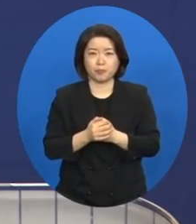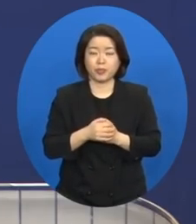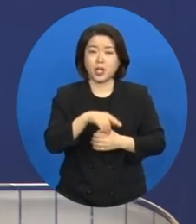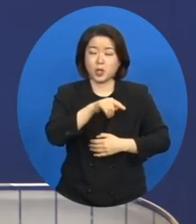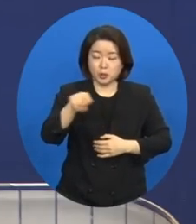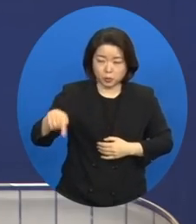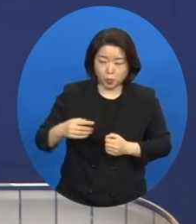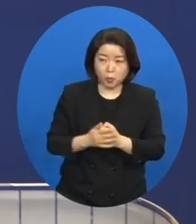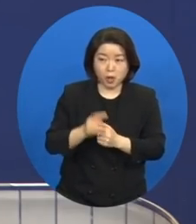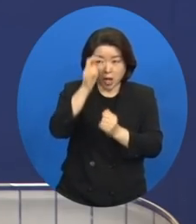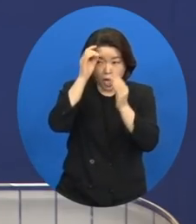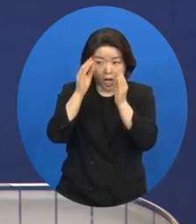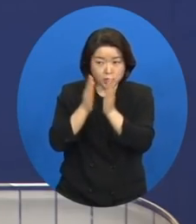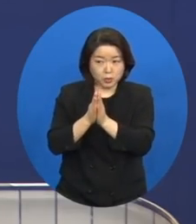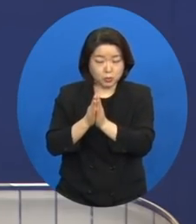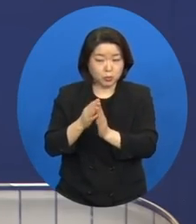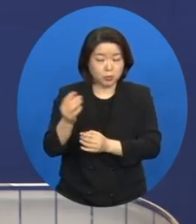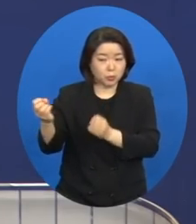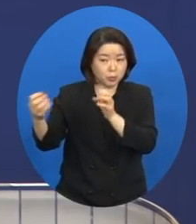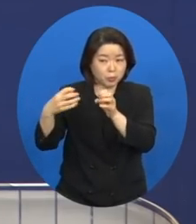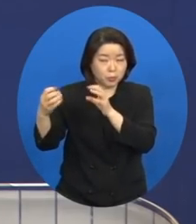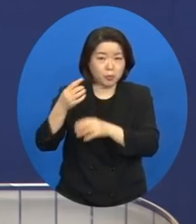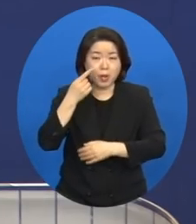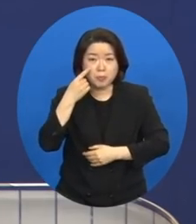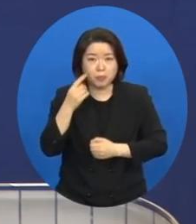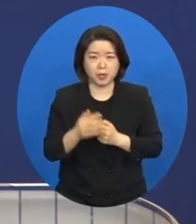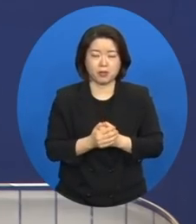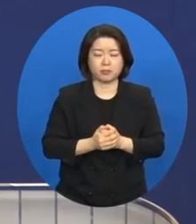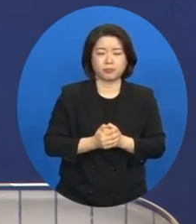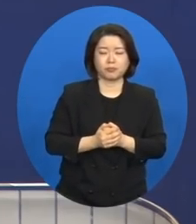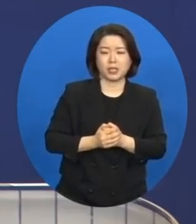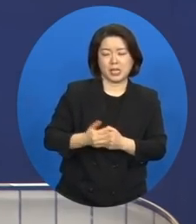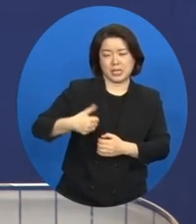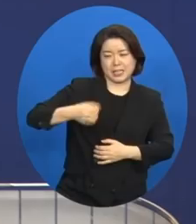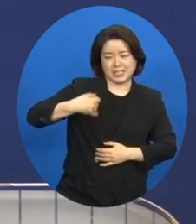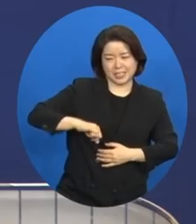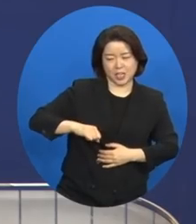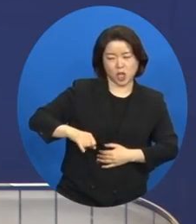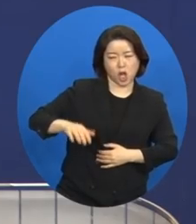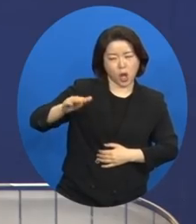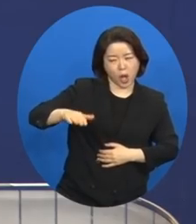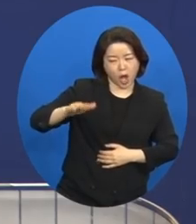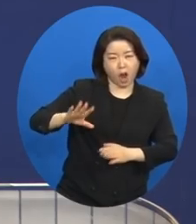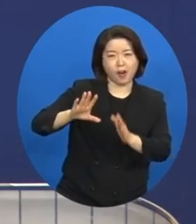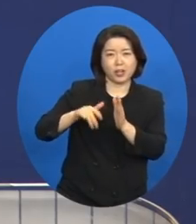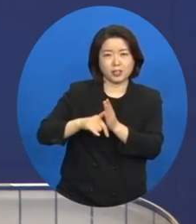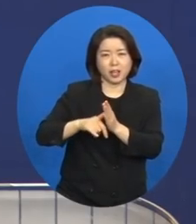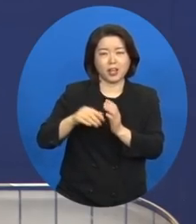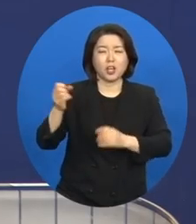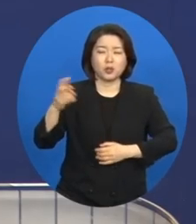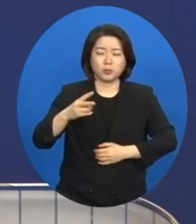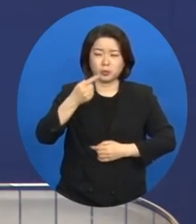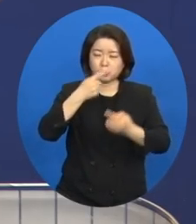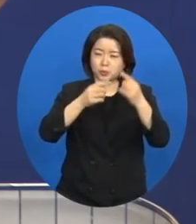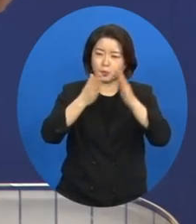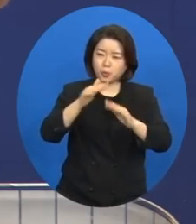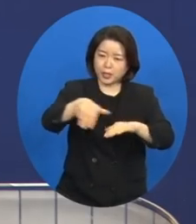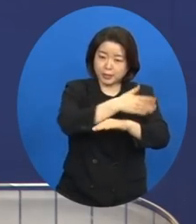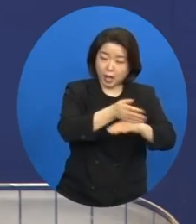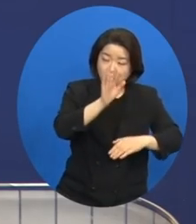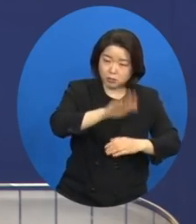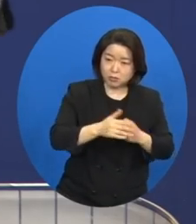기도 제목을 듣다 보면 간혹 이런 얘기가 나와요. 자녀들이 어렸을 때 또한 청소년 시기에 교회를 다니다가 대학교